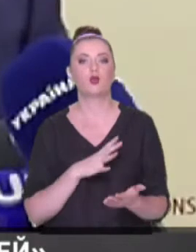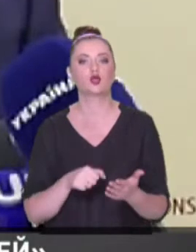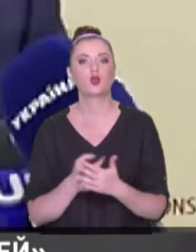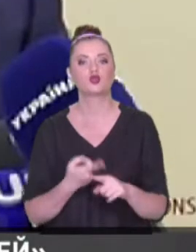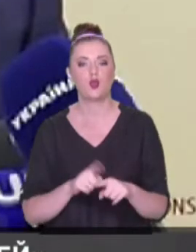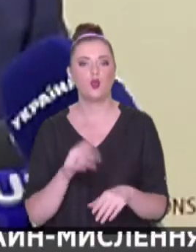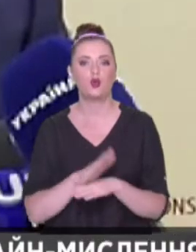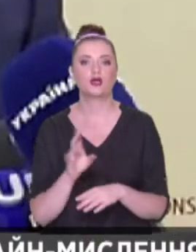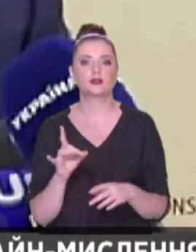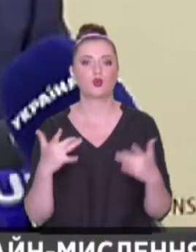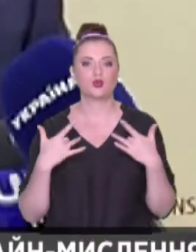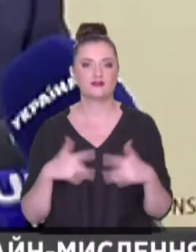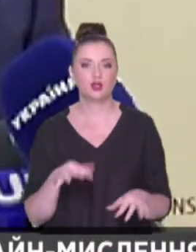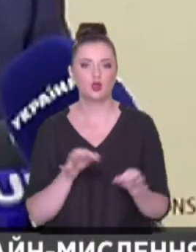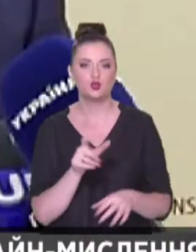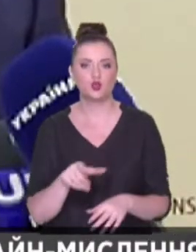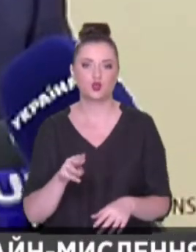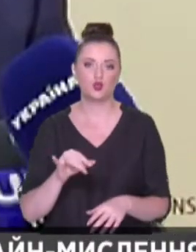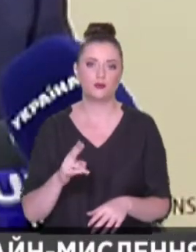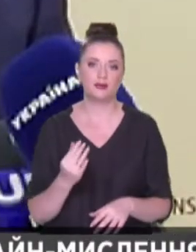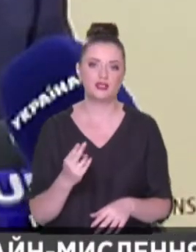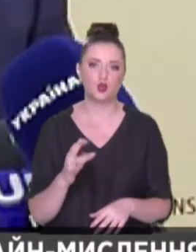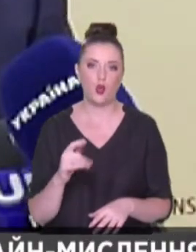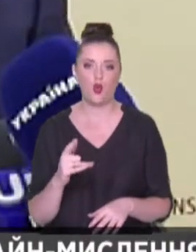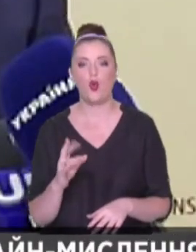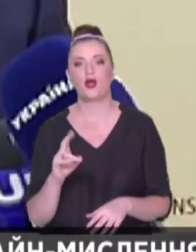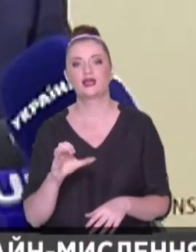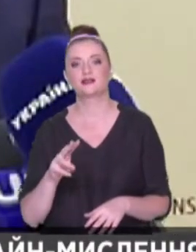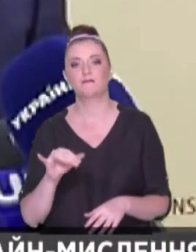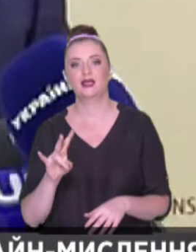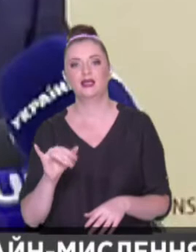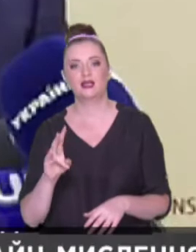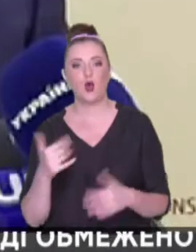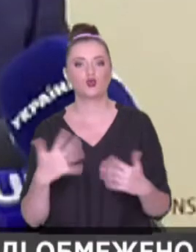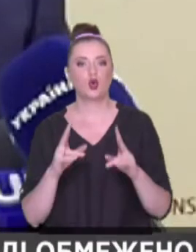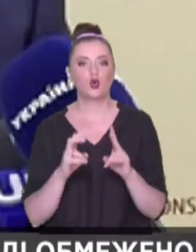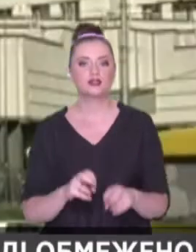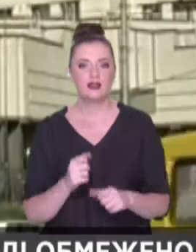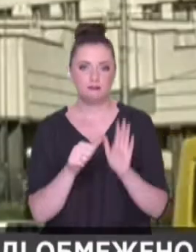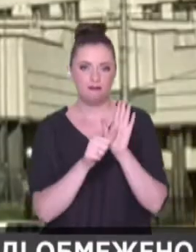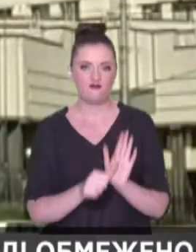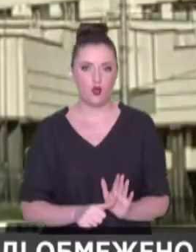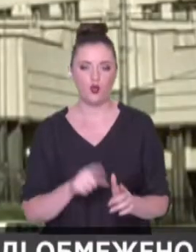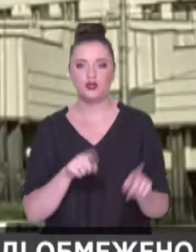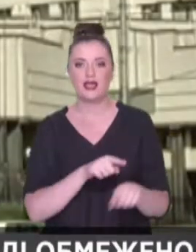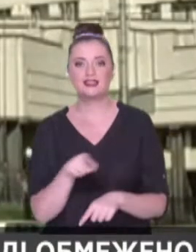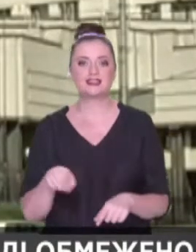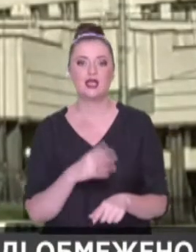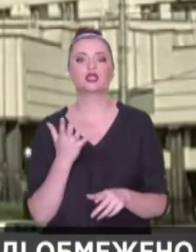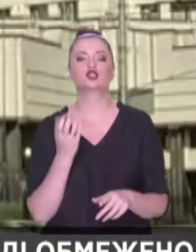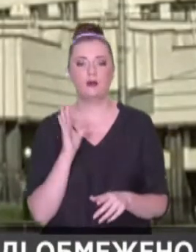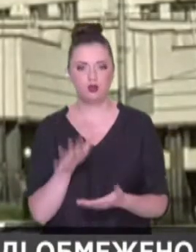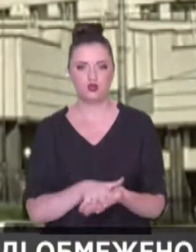про звільнення суддів Тупицького і Касмініна, вони розглядаються вже півроку. Деякі з них, та і будуть розглядати ще